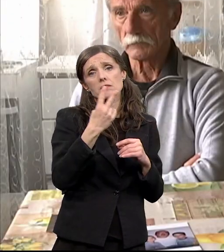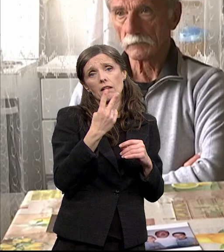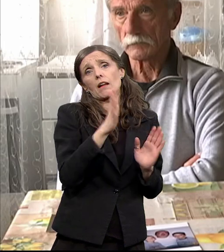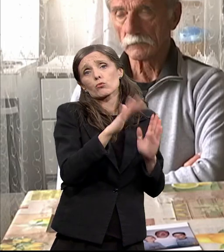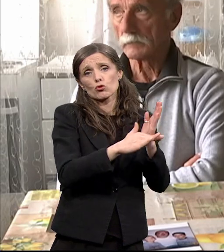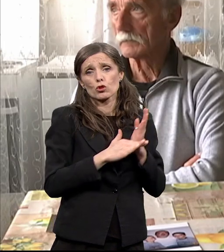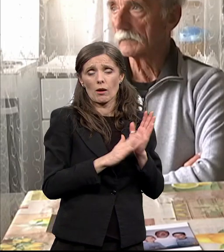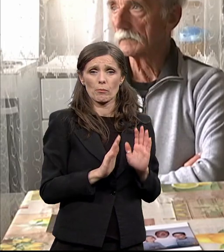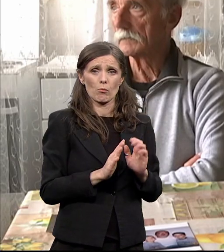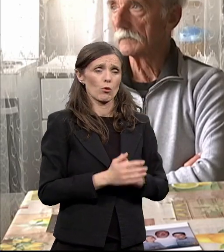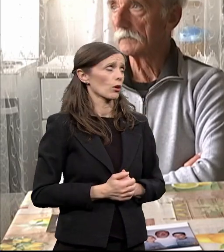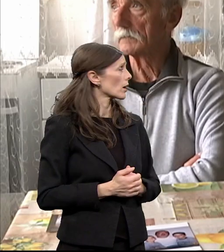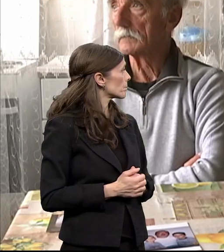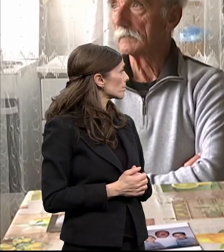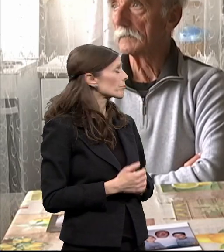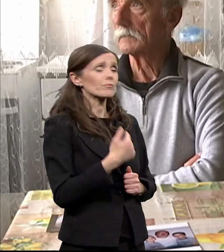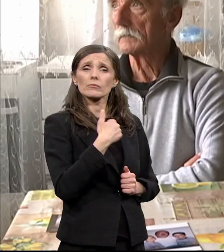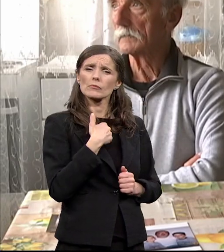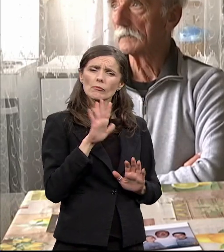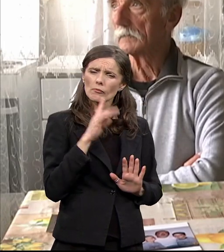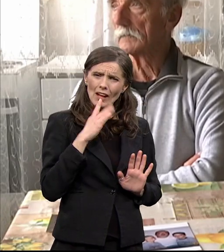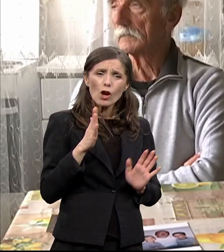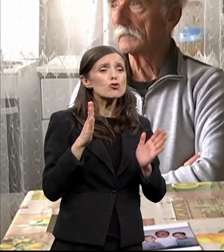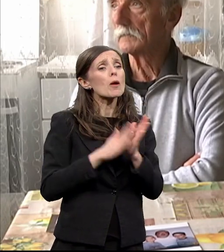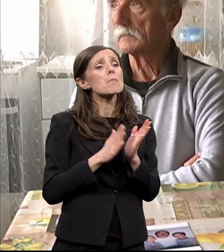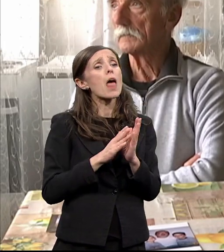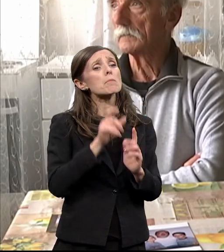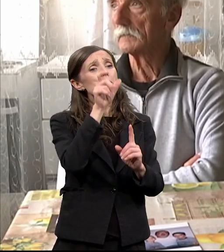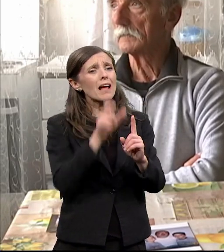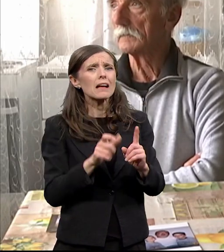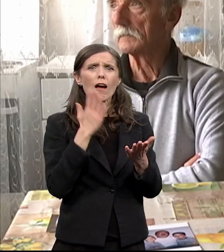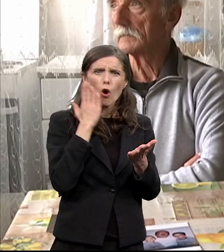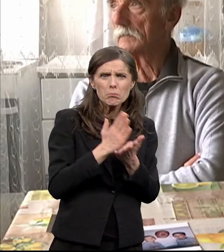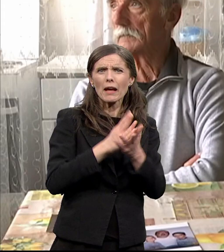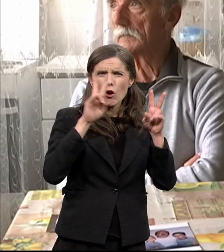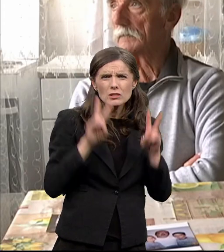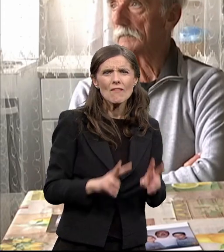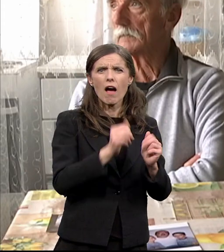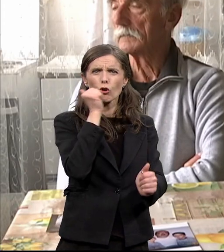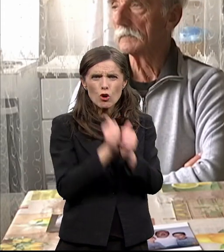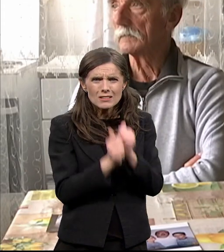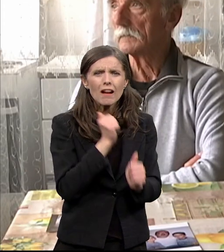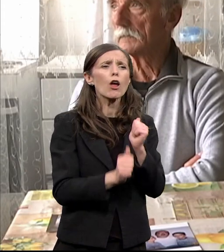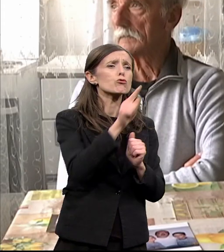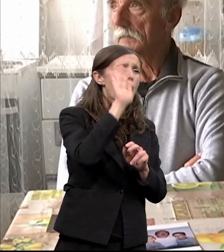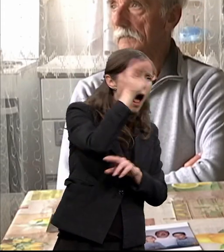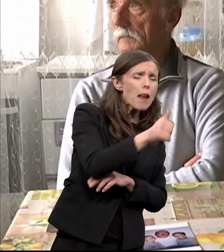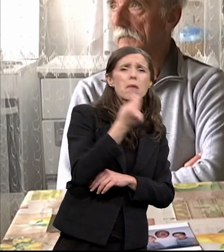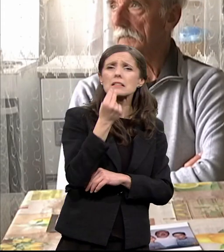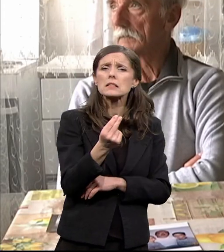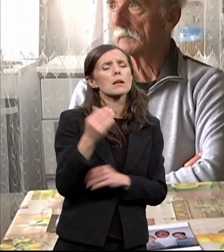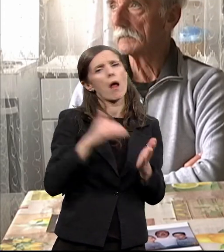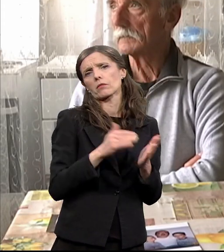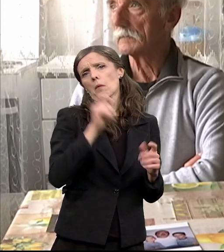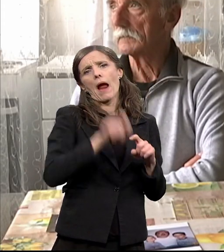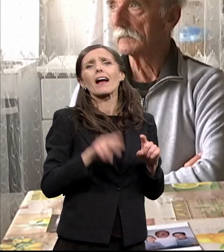Ja ne kažem, ja jesam za to da svako treba da odgovara za, i za zločine koje su radili i mi i oni i svi,